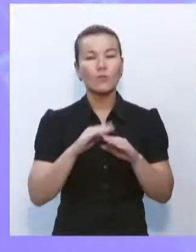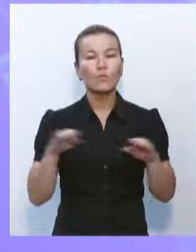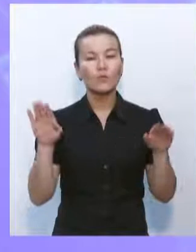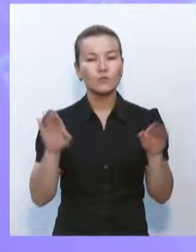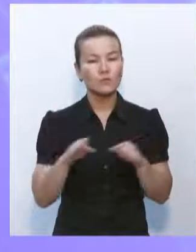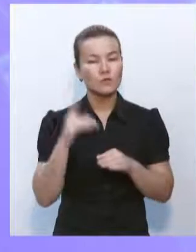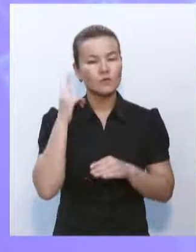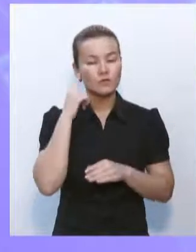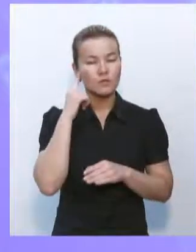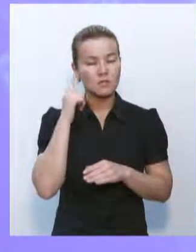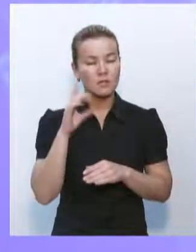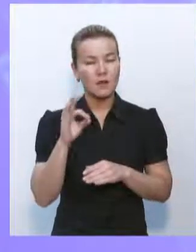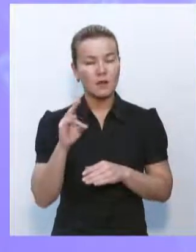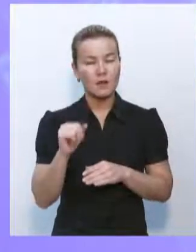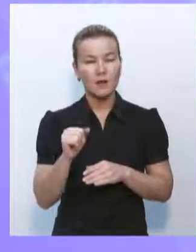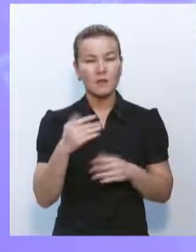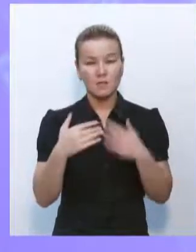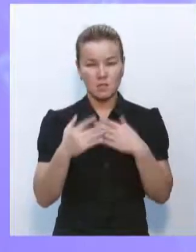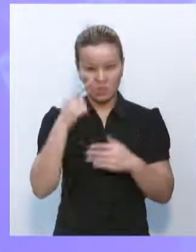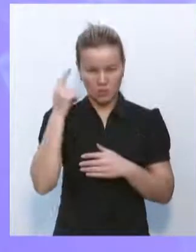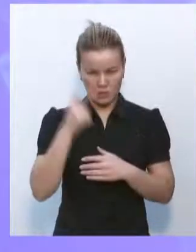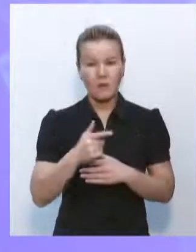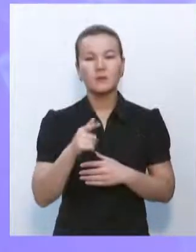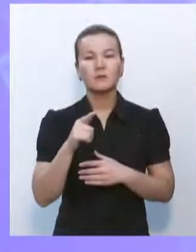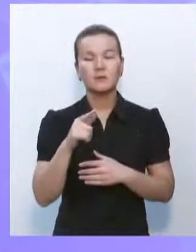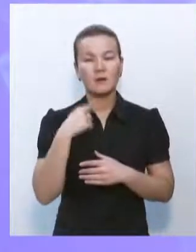музыкой звучит она, если грамотна она.